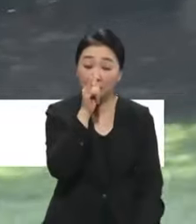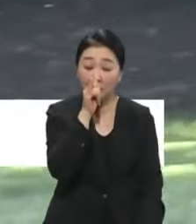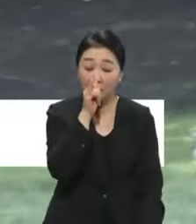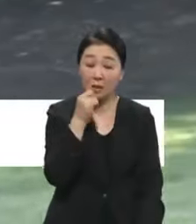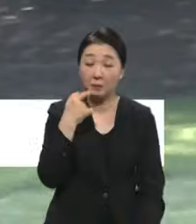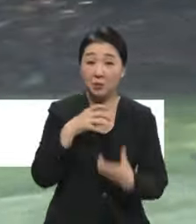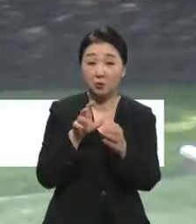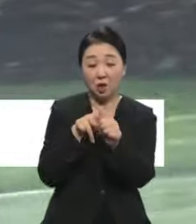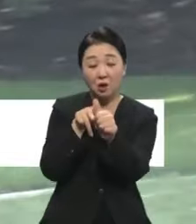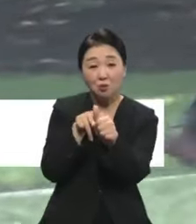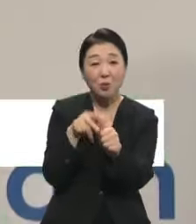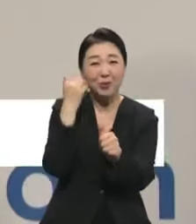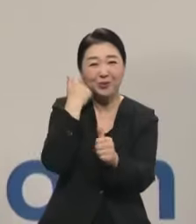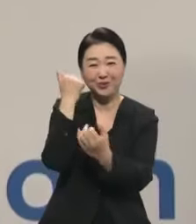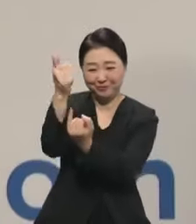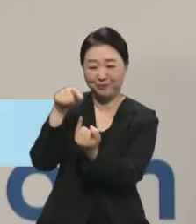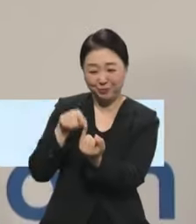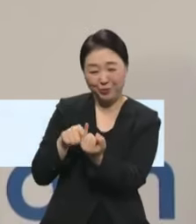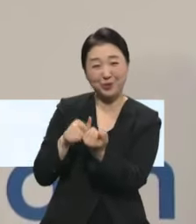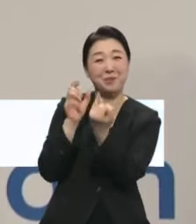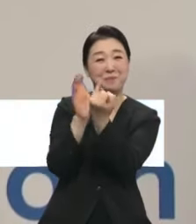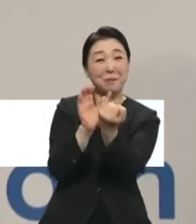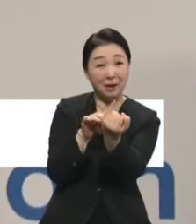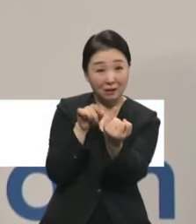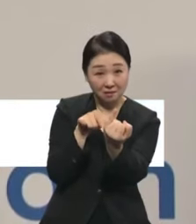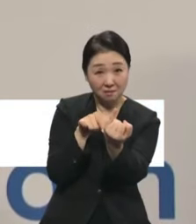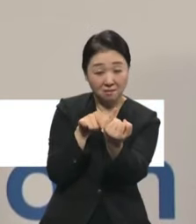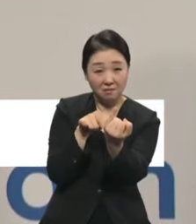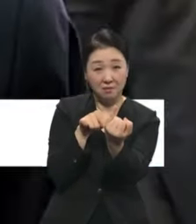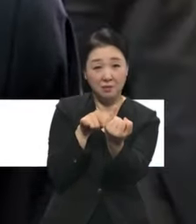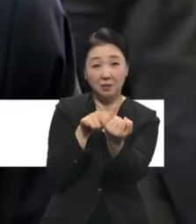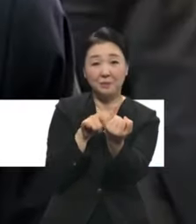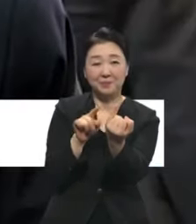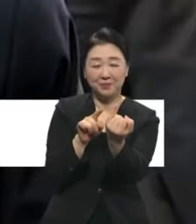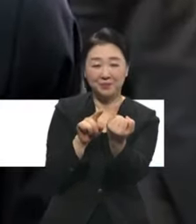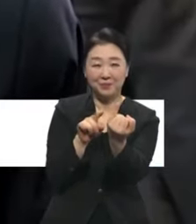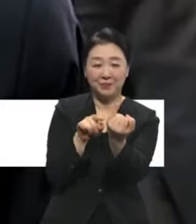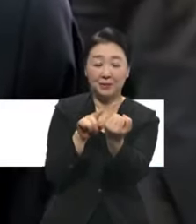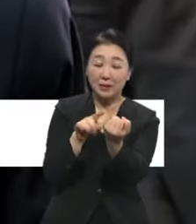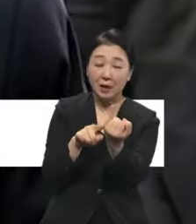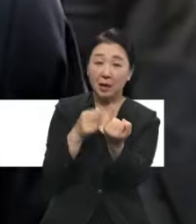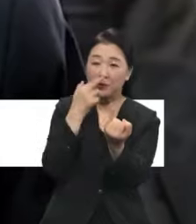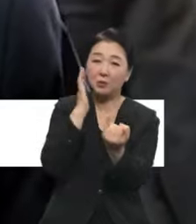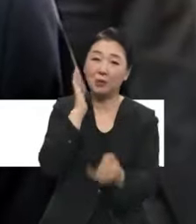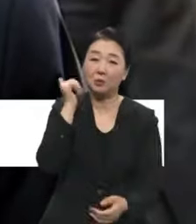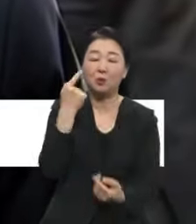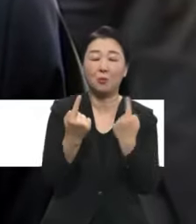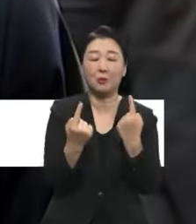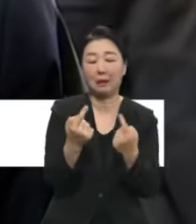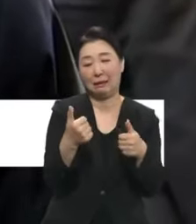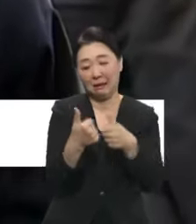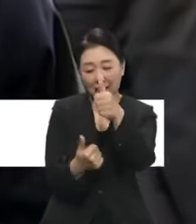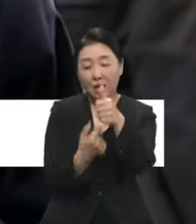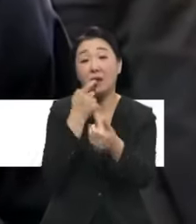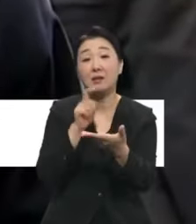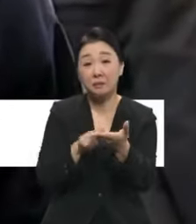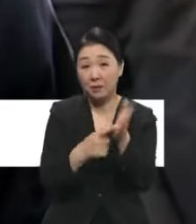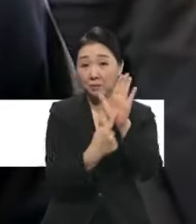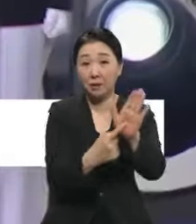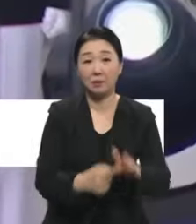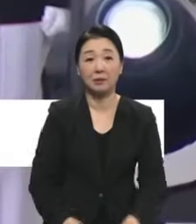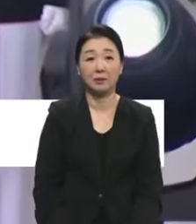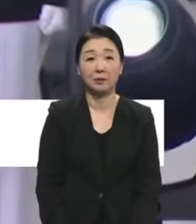대선 후보로 카멀라 해리스 부통령이 거론되는 것과 관련해선 해리스가 바이든보다 더 이기기 쉽다고도